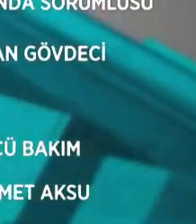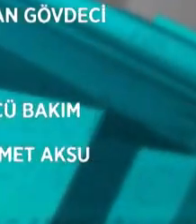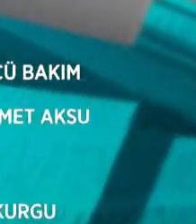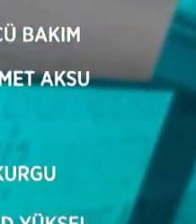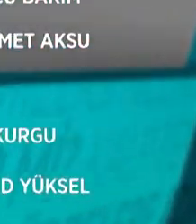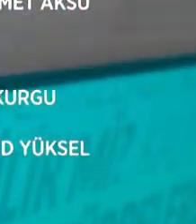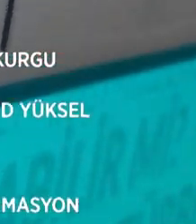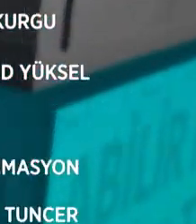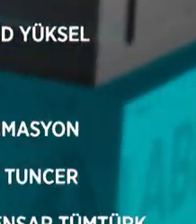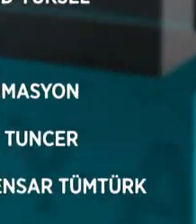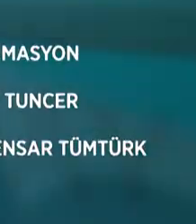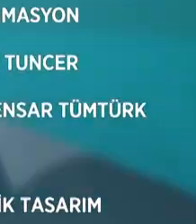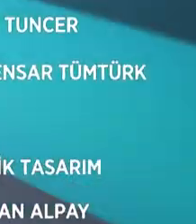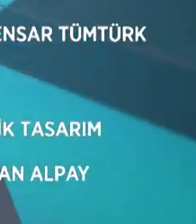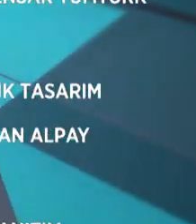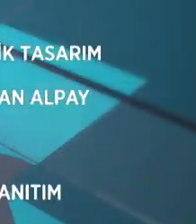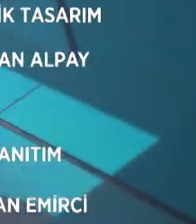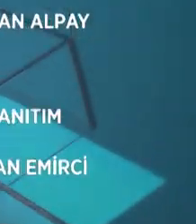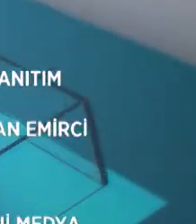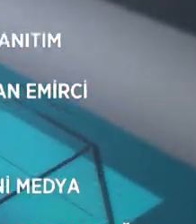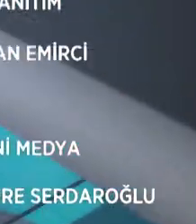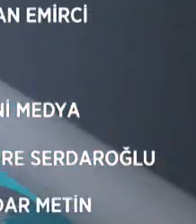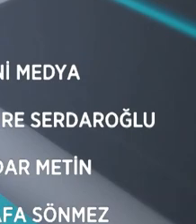Öcü farz mıdır, vacip midir?